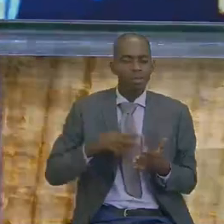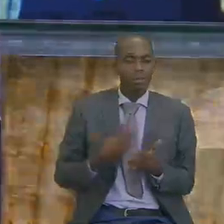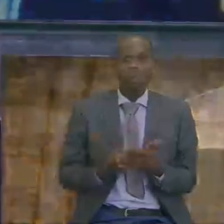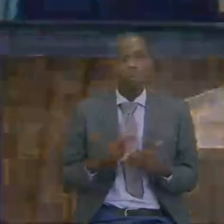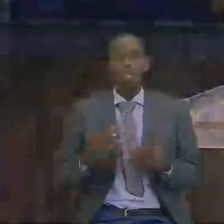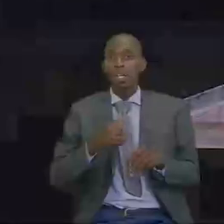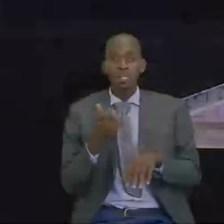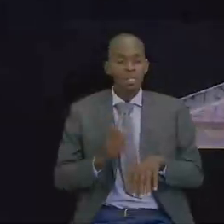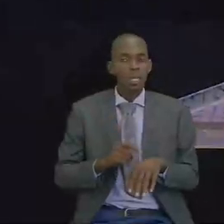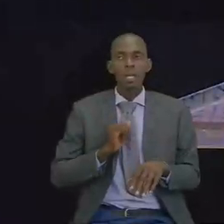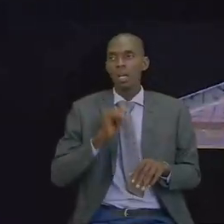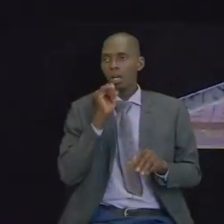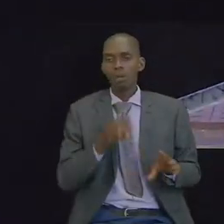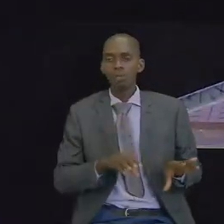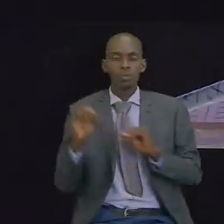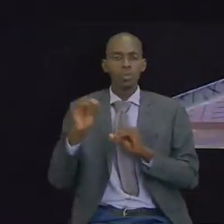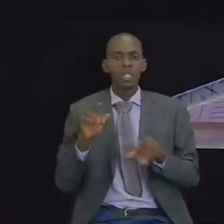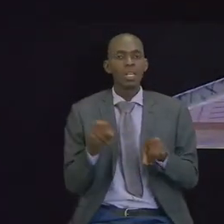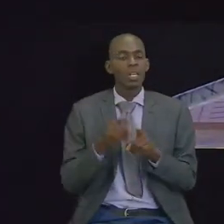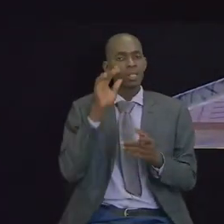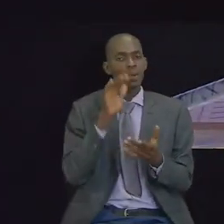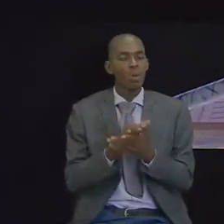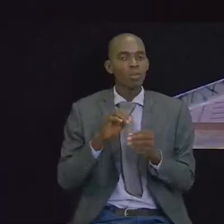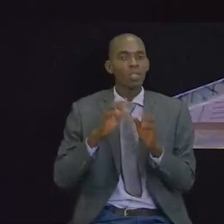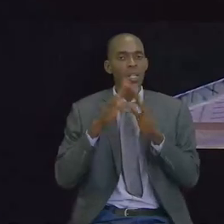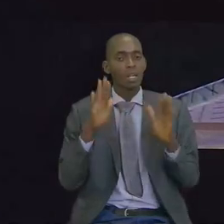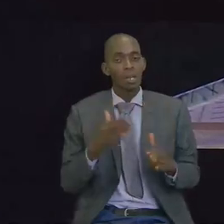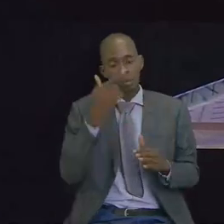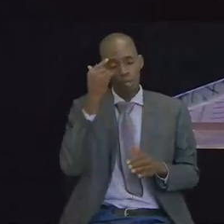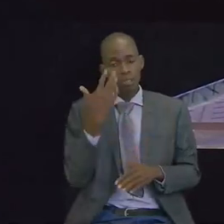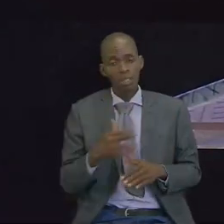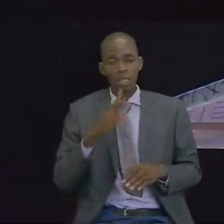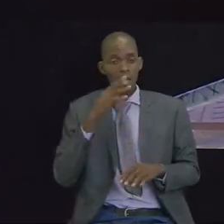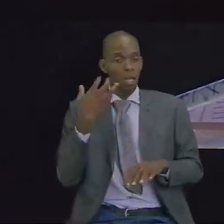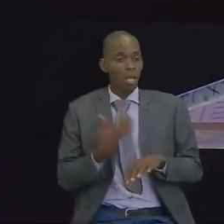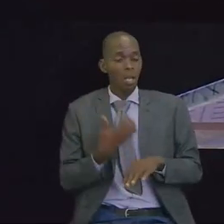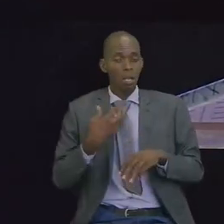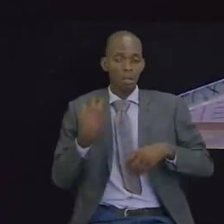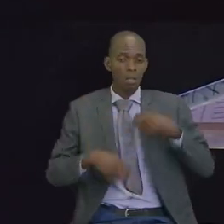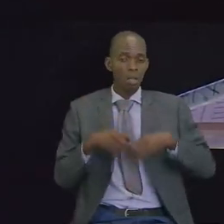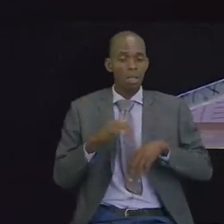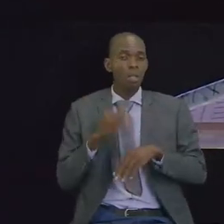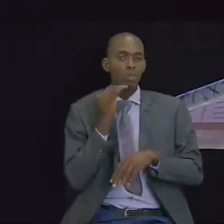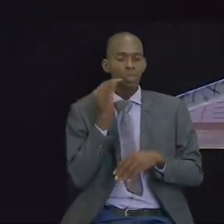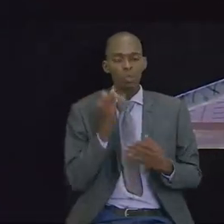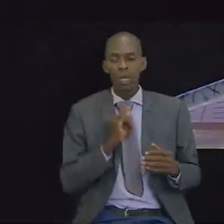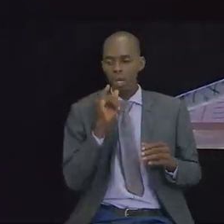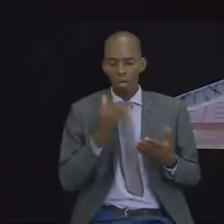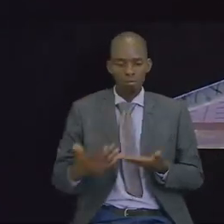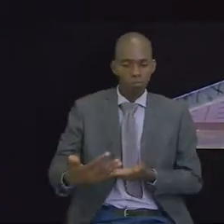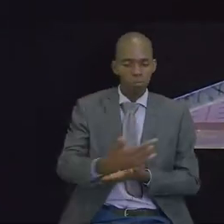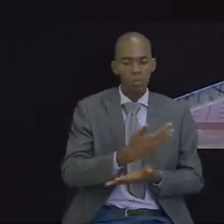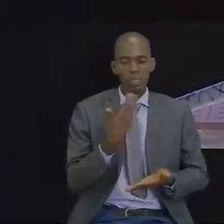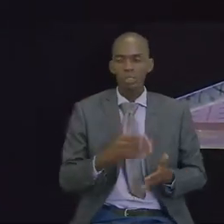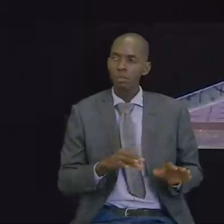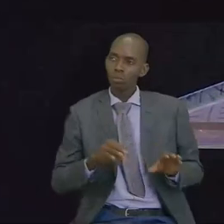Que moi, je m'en vais comme une femme dans la maison. Les choses sont un peu difficiles. Elle commence à plier ses bagages et ses effets.